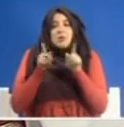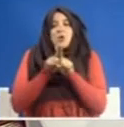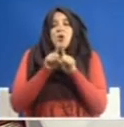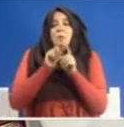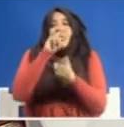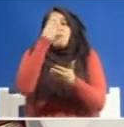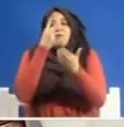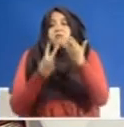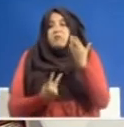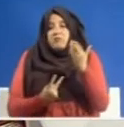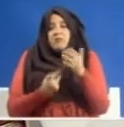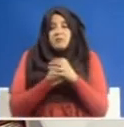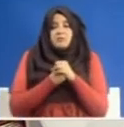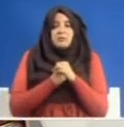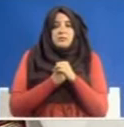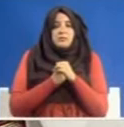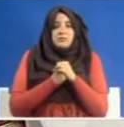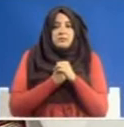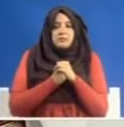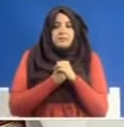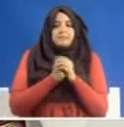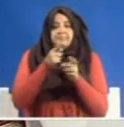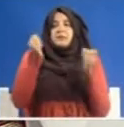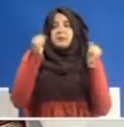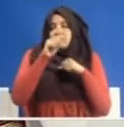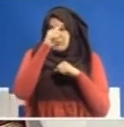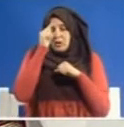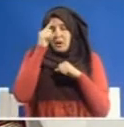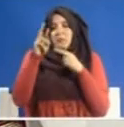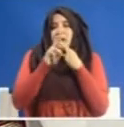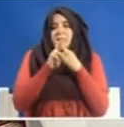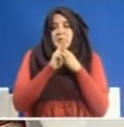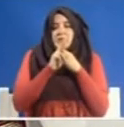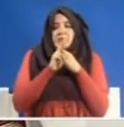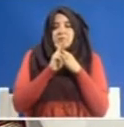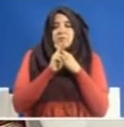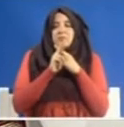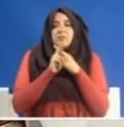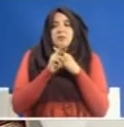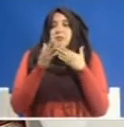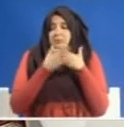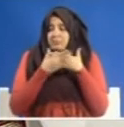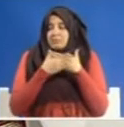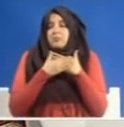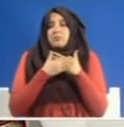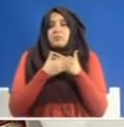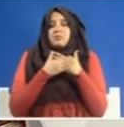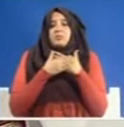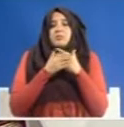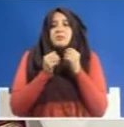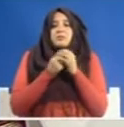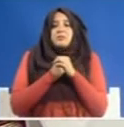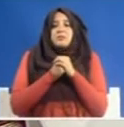في البئر. نعم إن شاء الله سوف تسمعين كلمة ونصائح، بارك الله وارشادات ودعاء